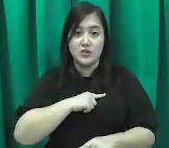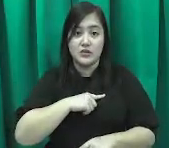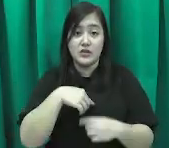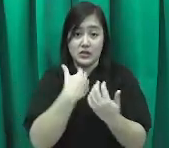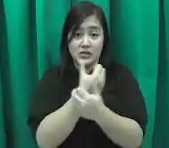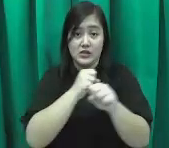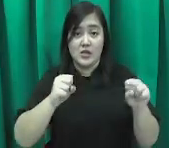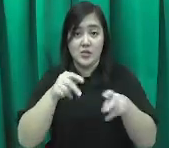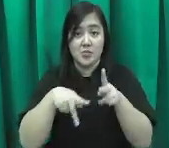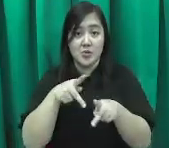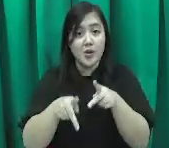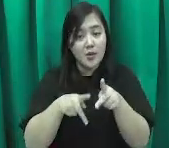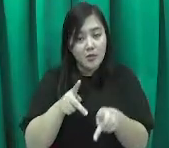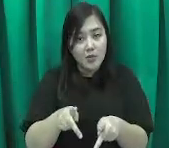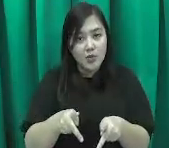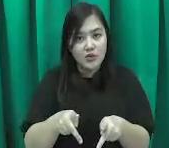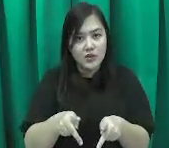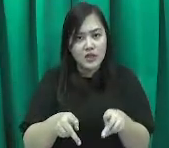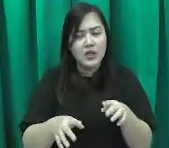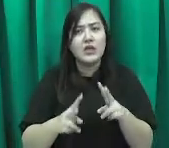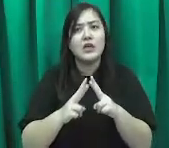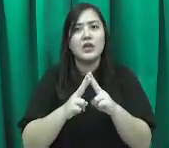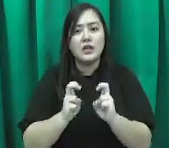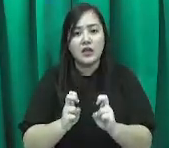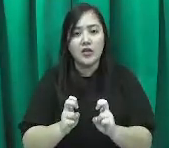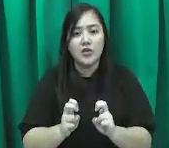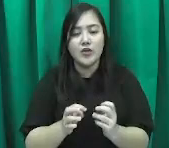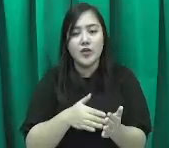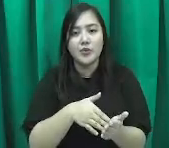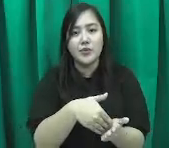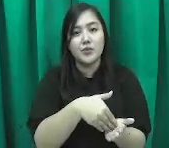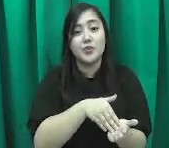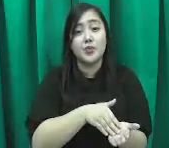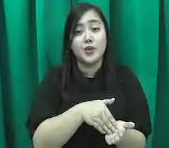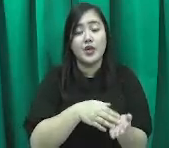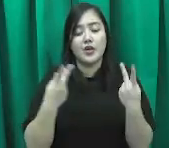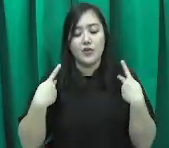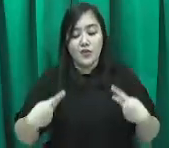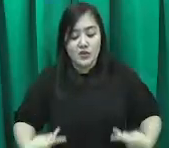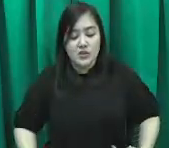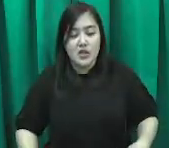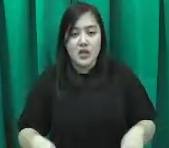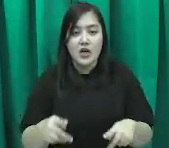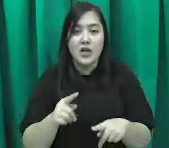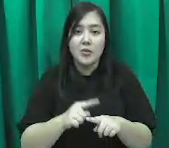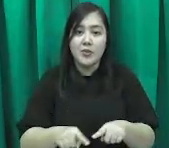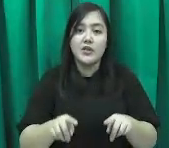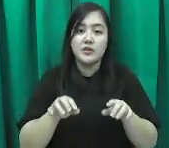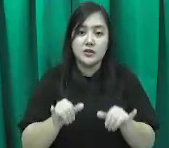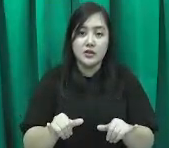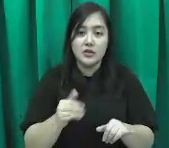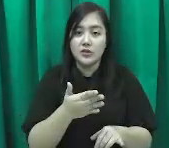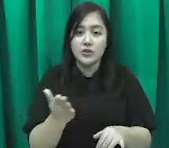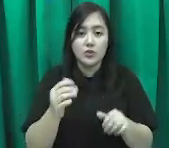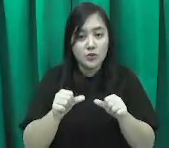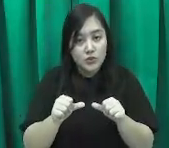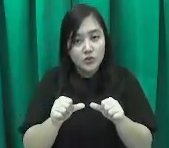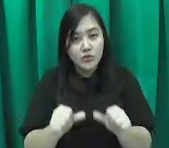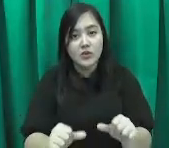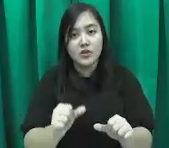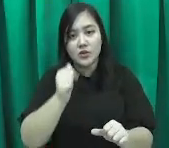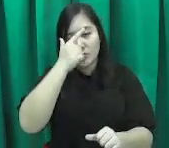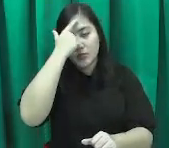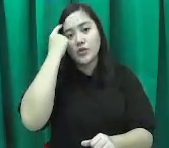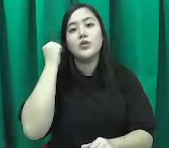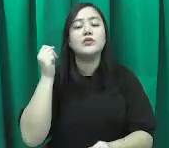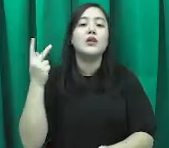natin. Fighting spirit mo talaga, yeah. Na alam mo na nandyan ang Panginoon sa likod mo at alam mong tutulungan ka. Saka sabi sa Romans 8:31, if God